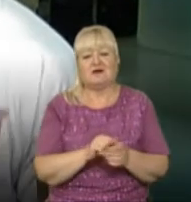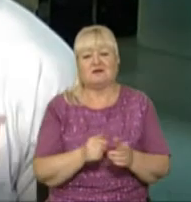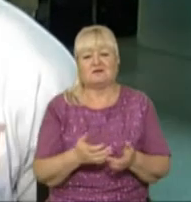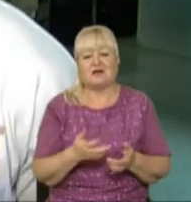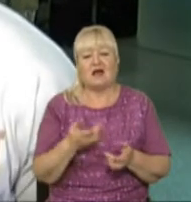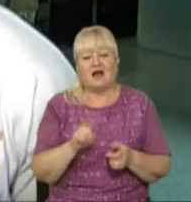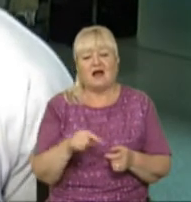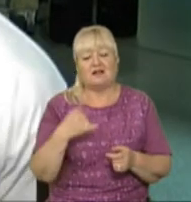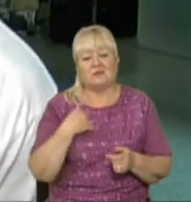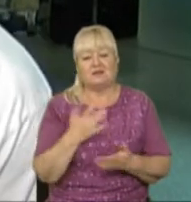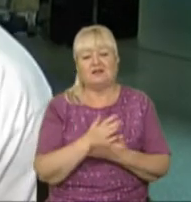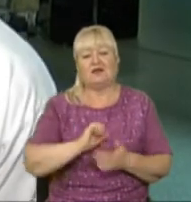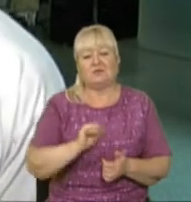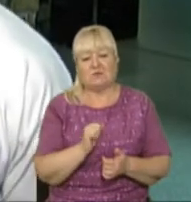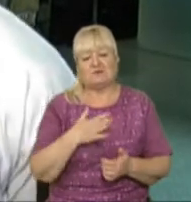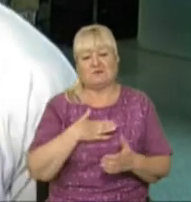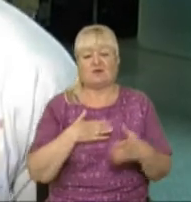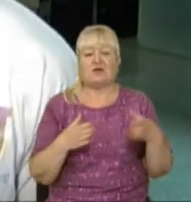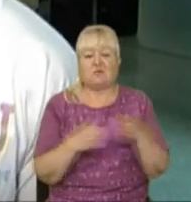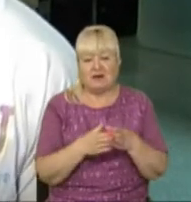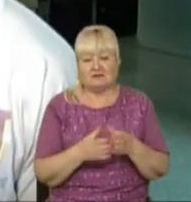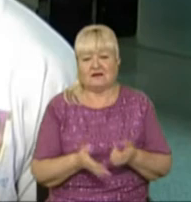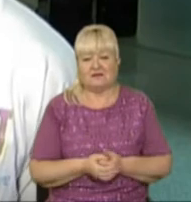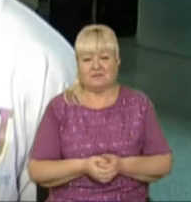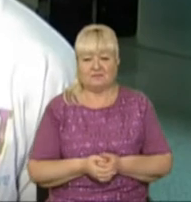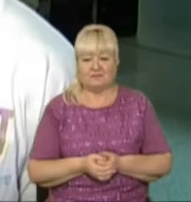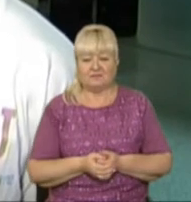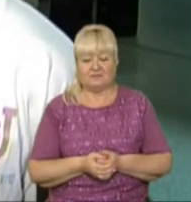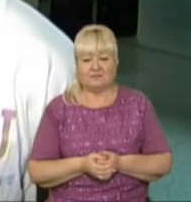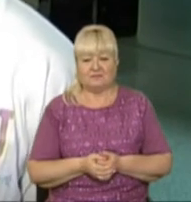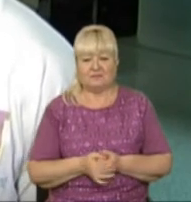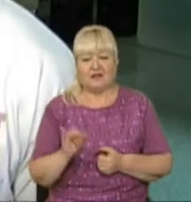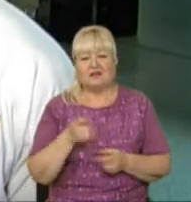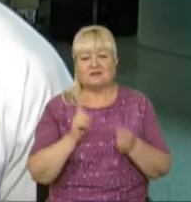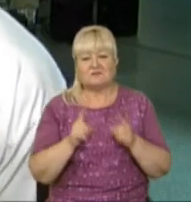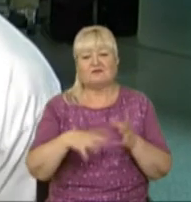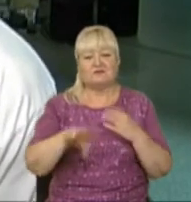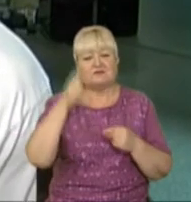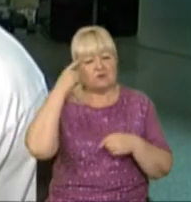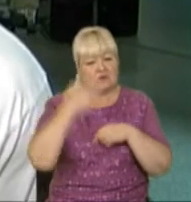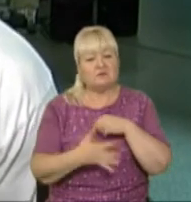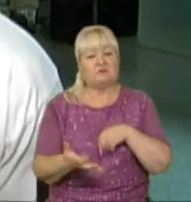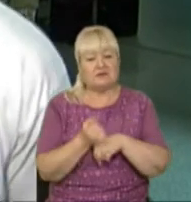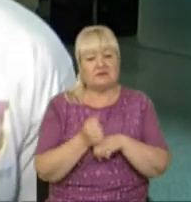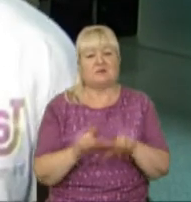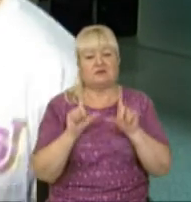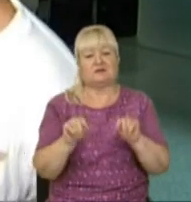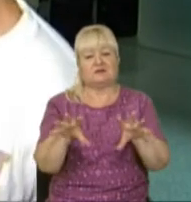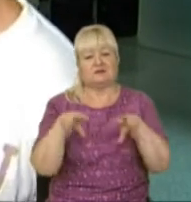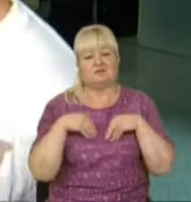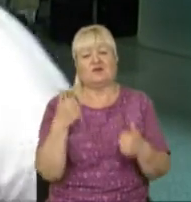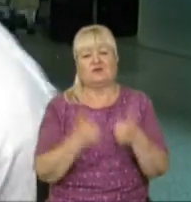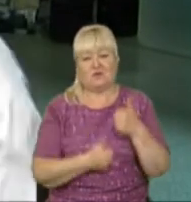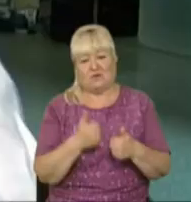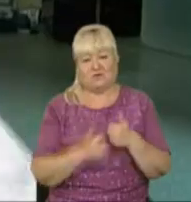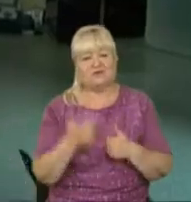є друзі, моя команда, і насправді вони все розуміють і підтримують, і їздять зі мною на конкурси,